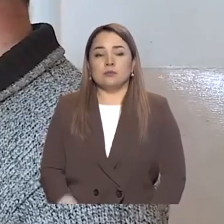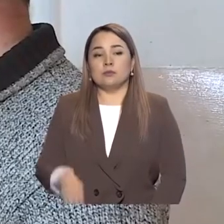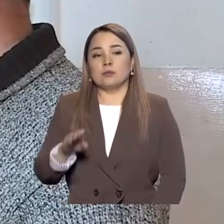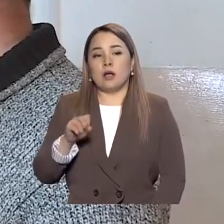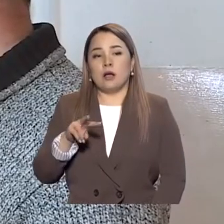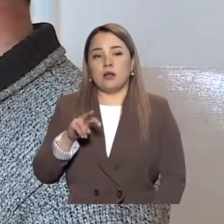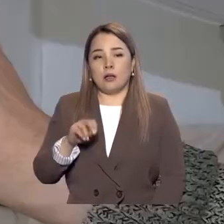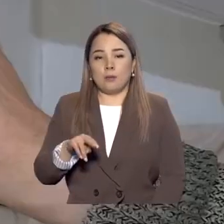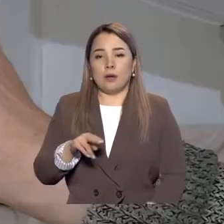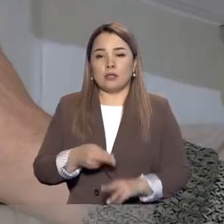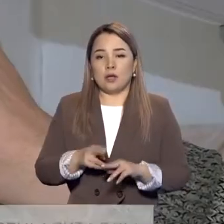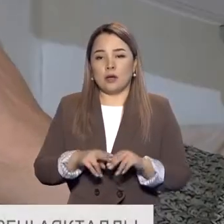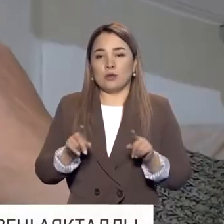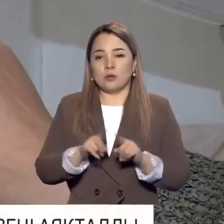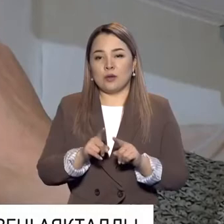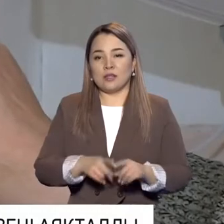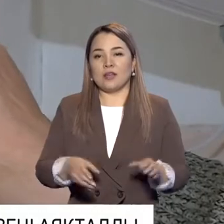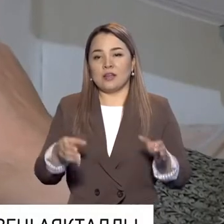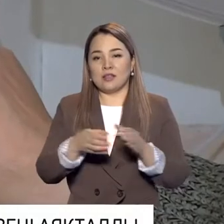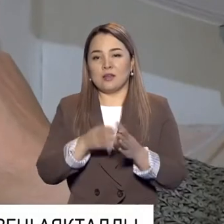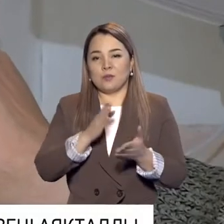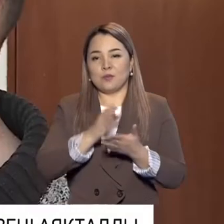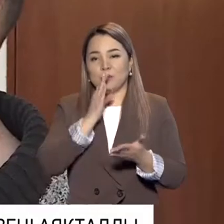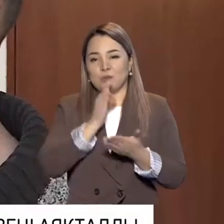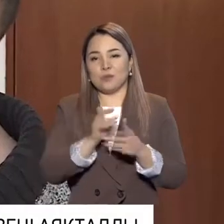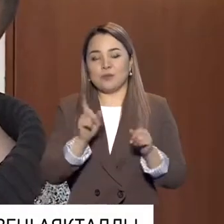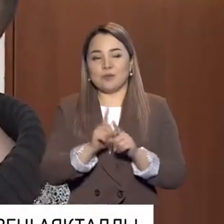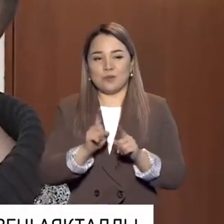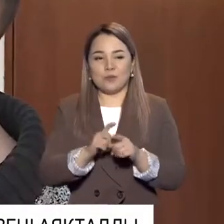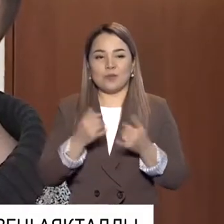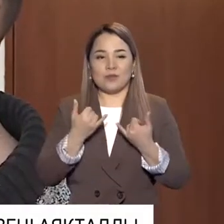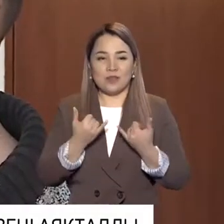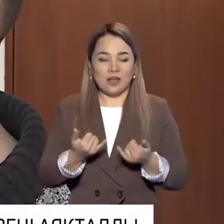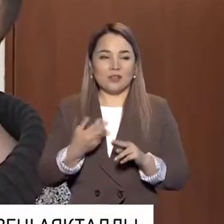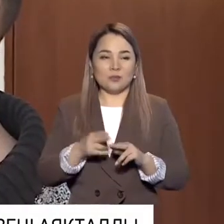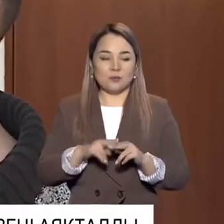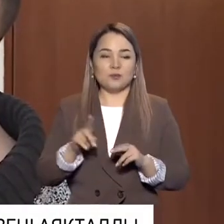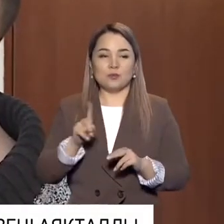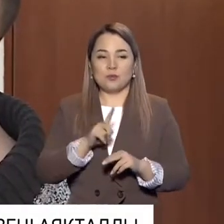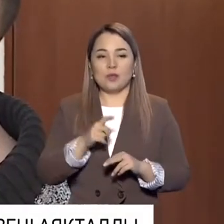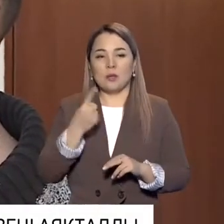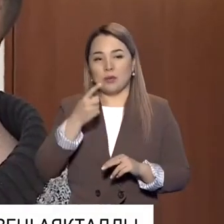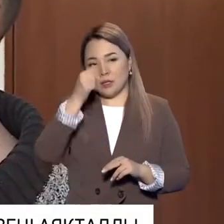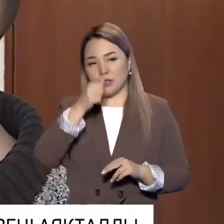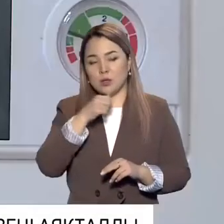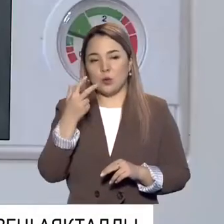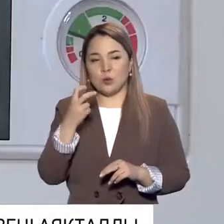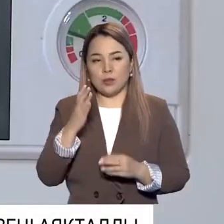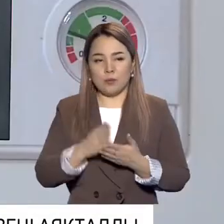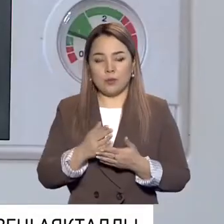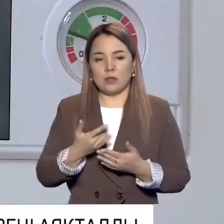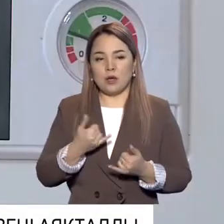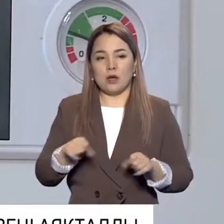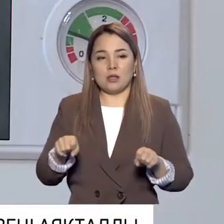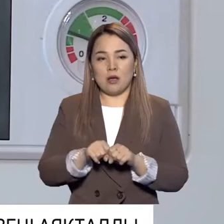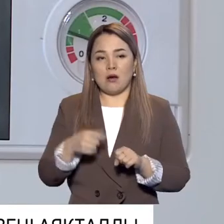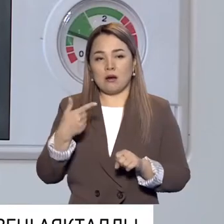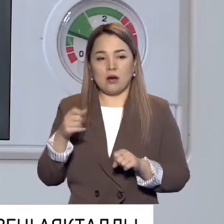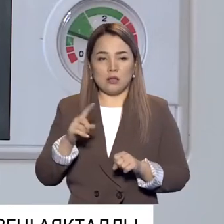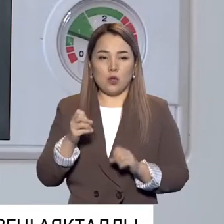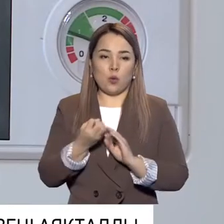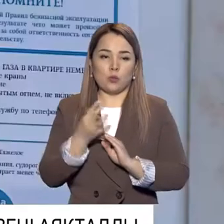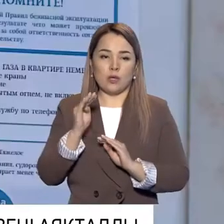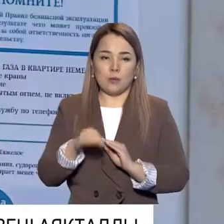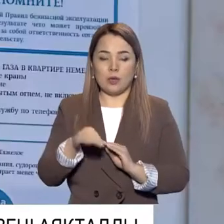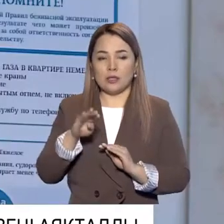ауылында ең бірінші болып газға қосылған Сыздық Борхановтың отбасы. 4 бөлмелі үйін жылтуға бір айда 300 текше метр көгілдір отын жұмсап 14 мың теңге